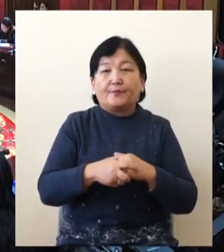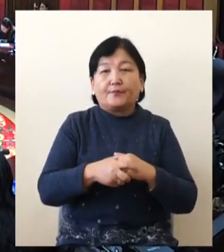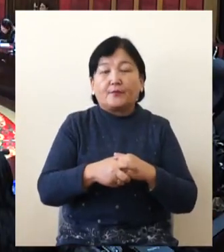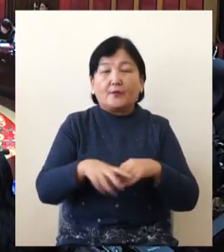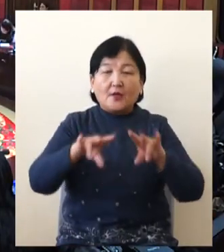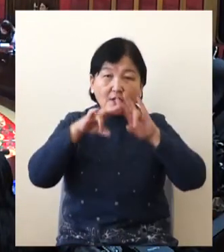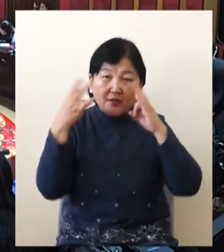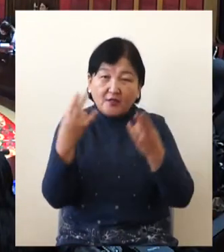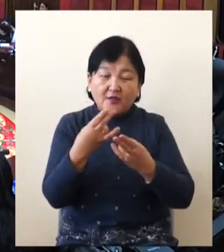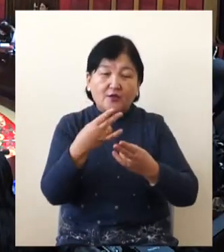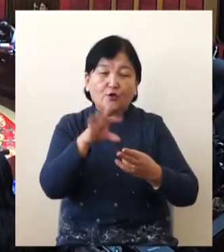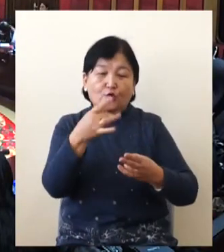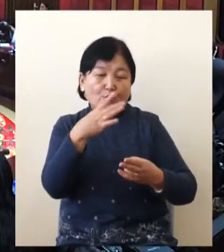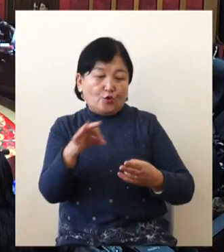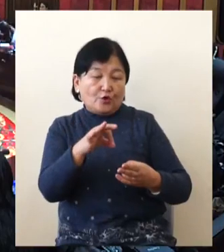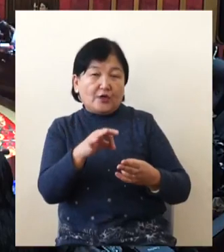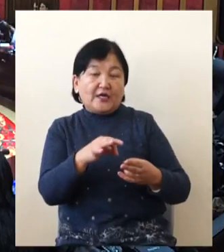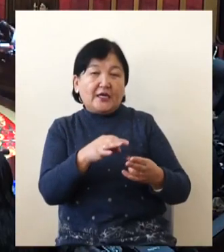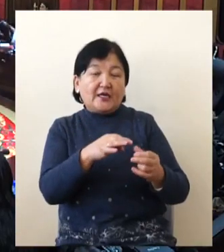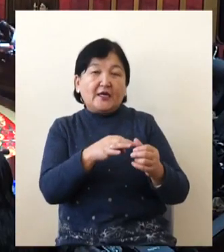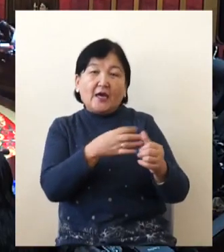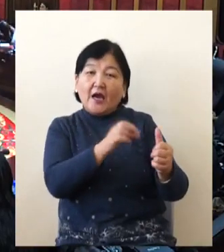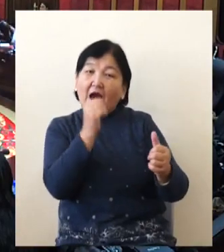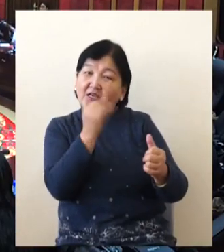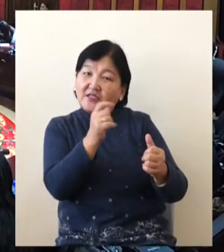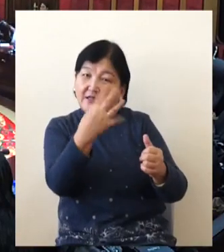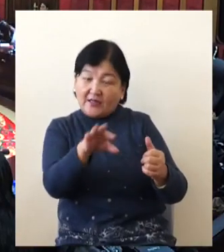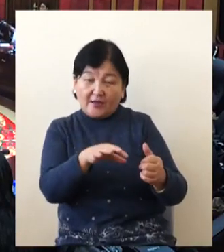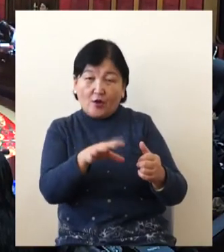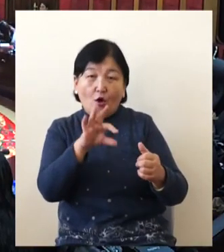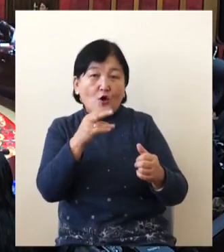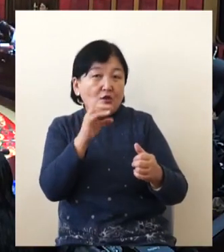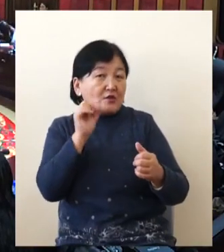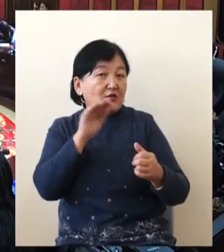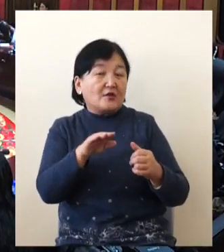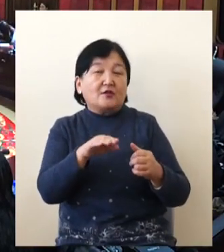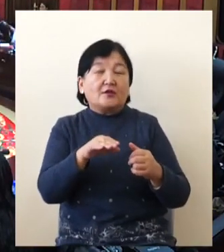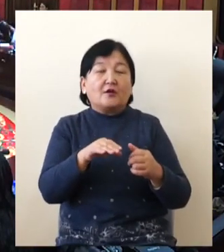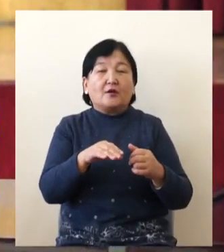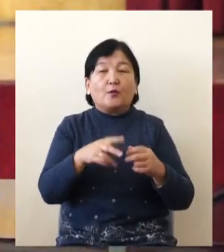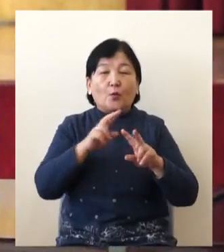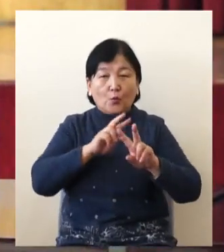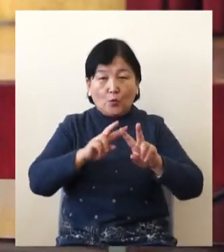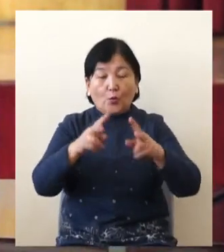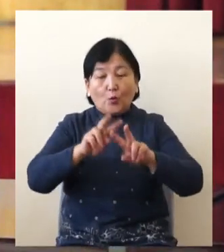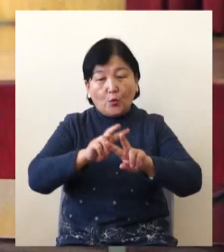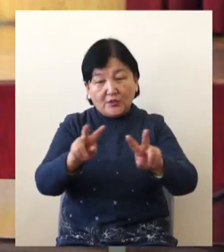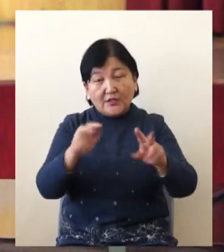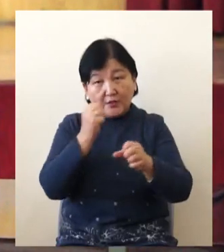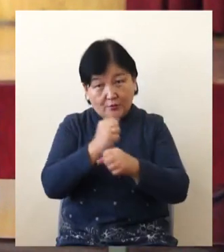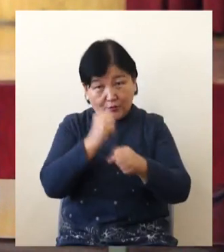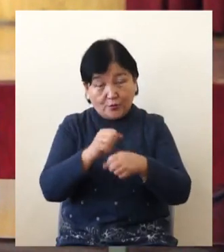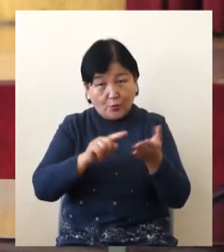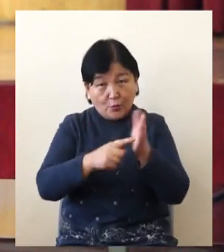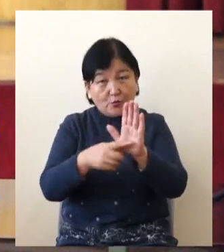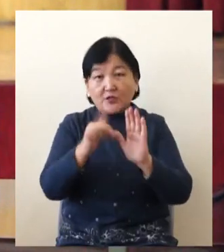Нийтийн хөрөнгийг ашиглаад олон нийтэд үйлчлэгээ үзүүлж байгаа бүх төрлийн байгууллагууд, улс төрийн намууд